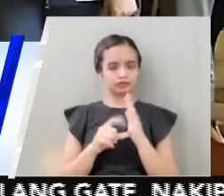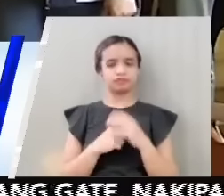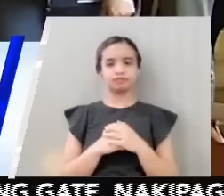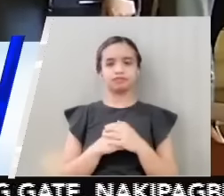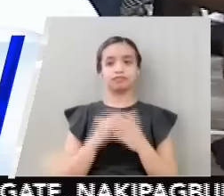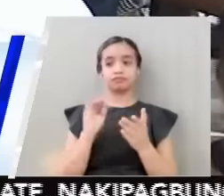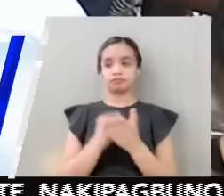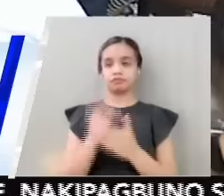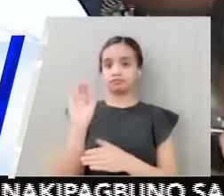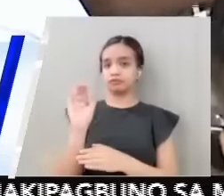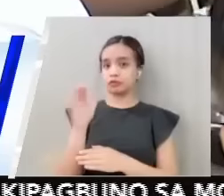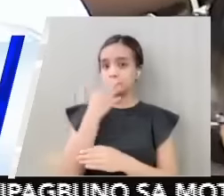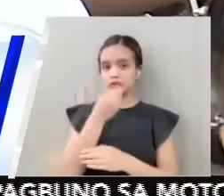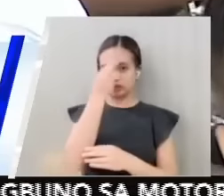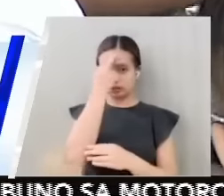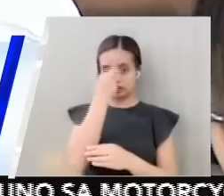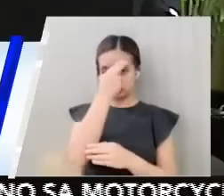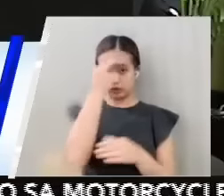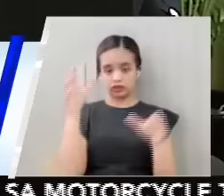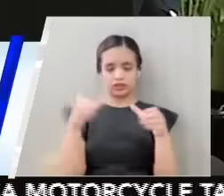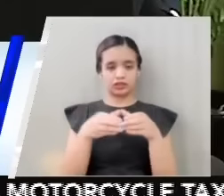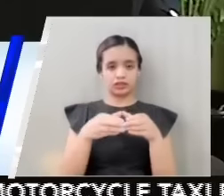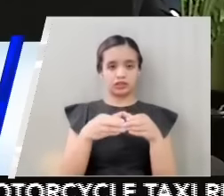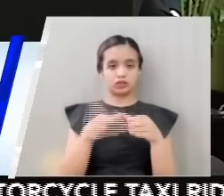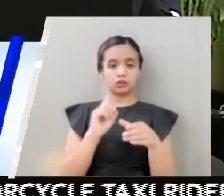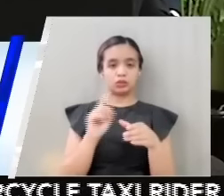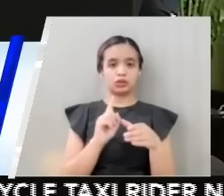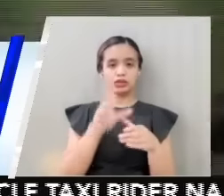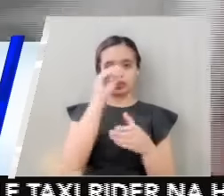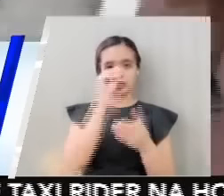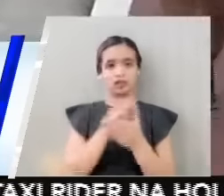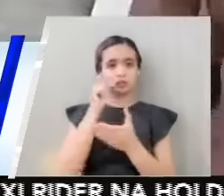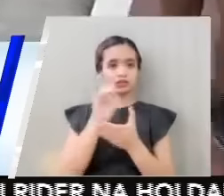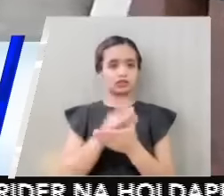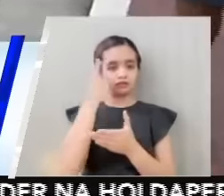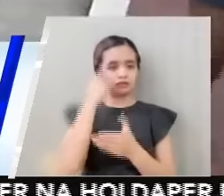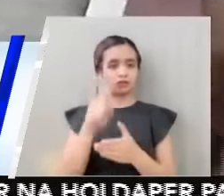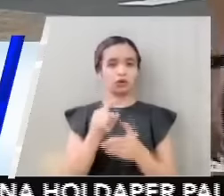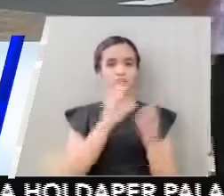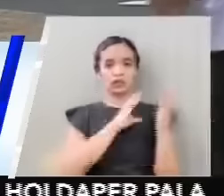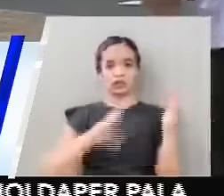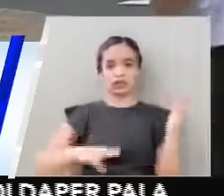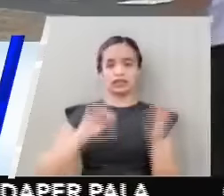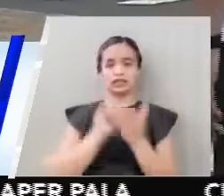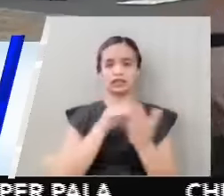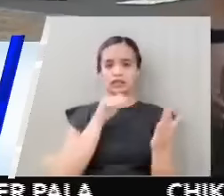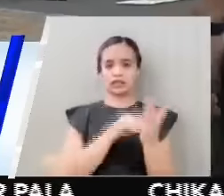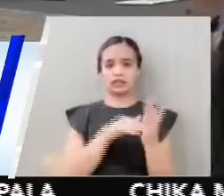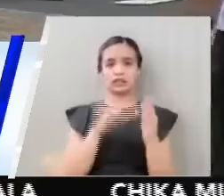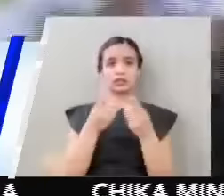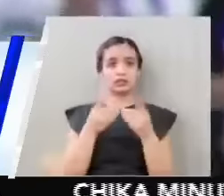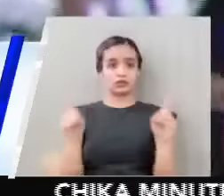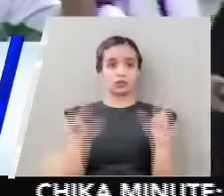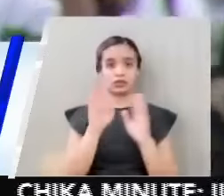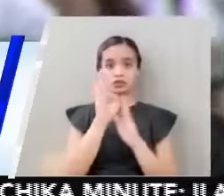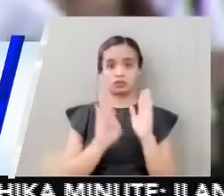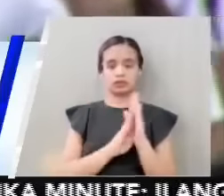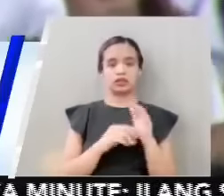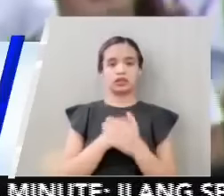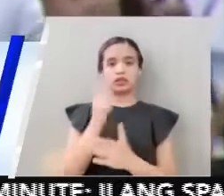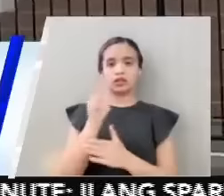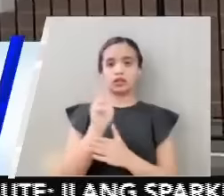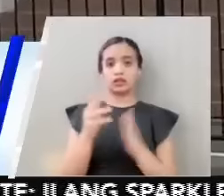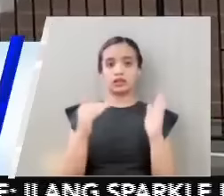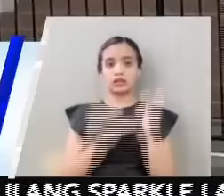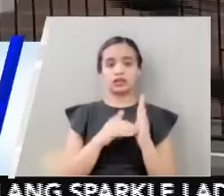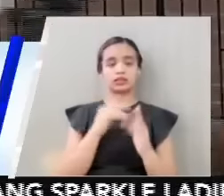Catholic group na Couples for Christ na kontra sa Absolute Divorce Bill. Kahapon nagtipon-tipon ang nasa 30,000 miyembro ng grupo sa